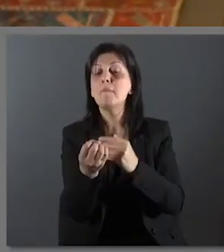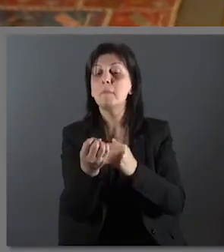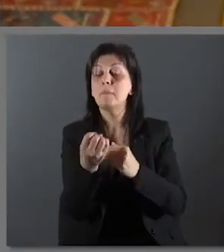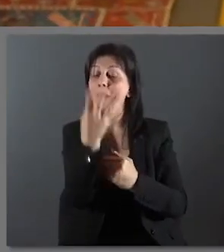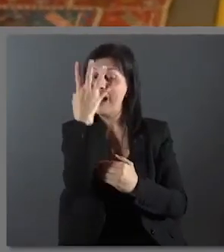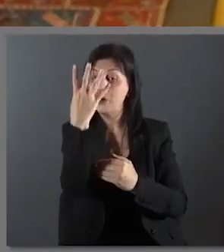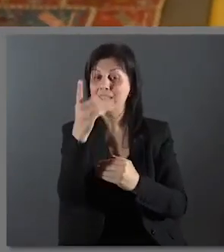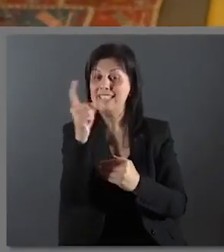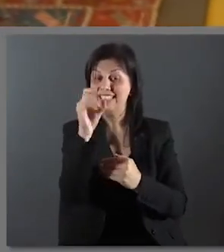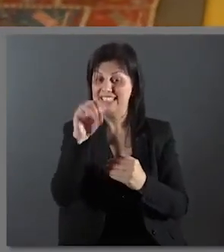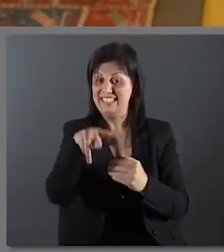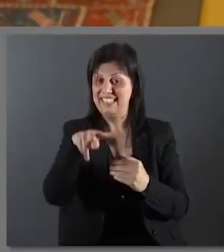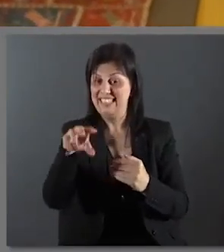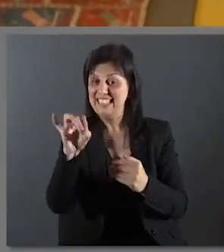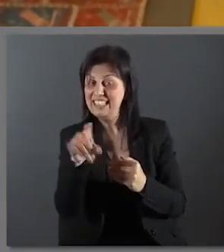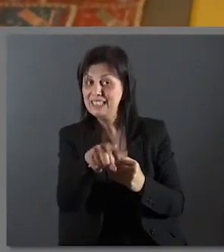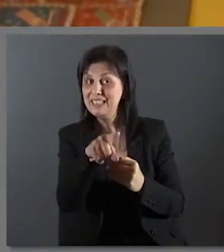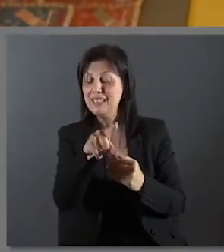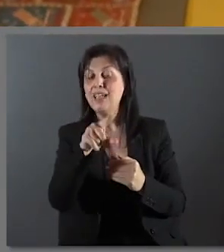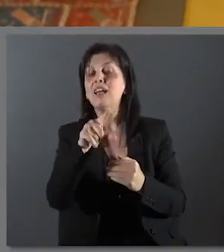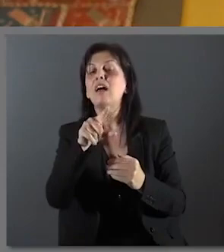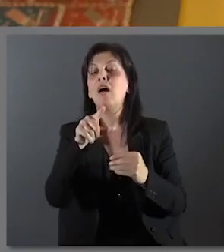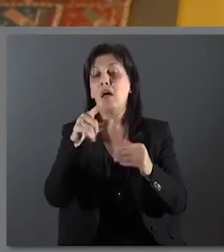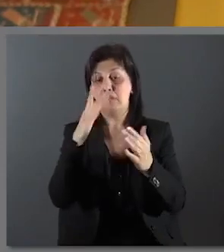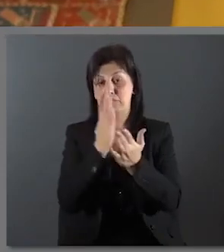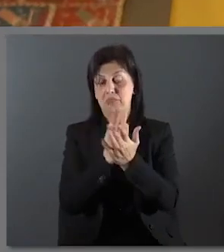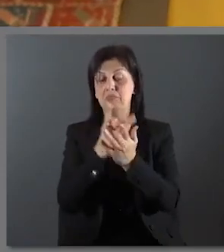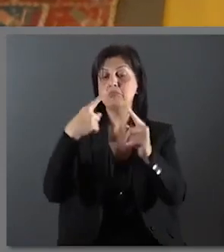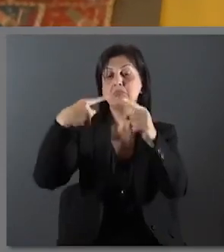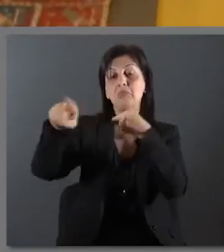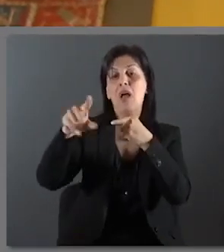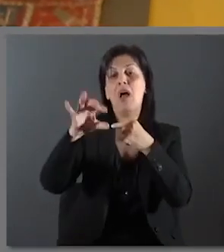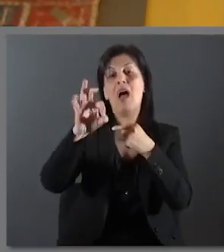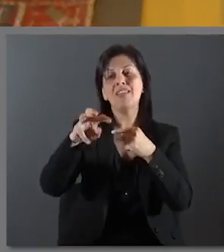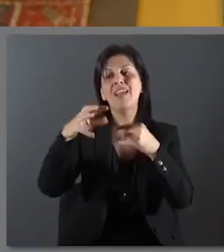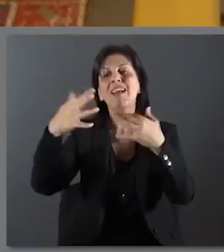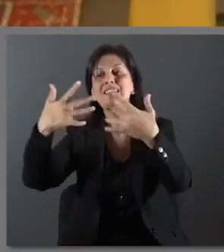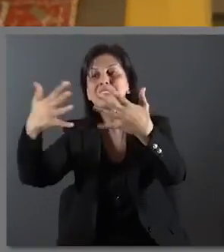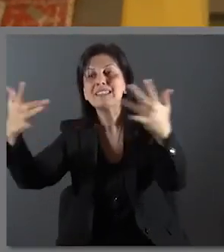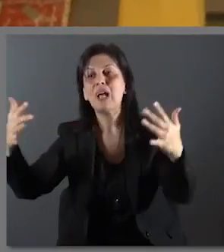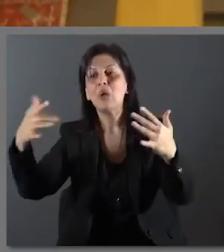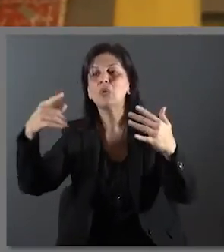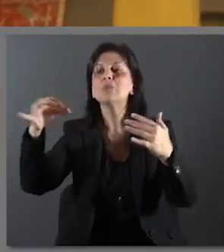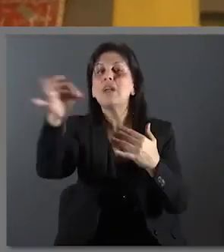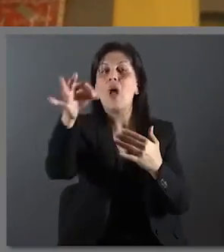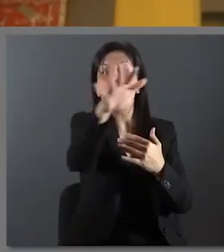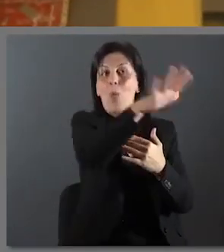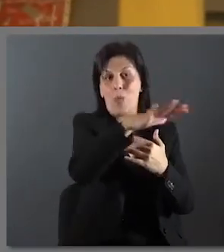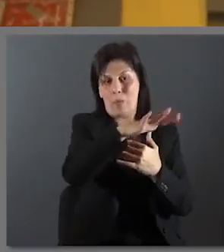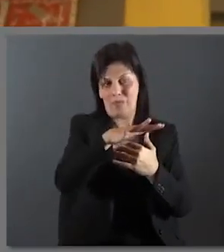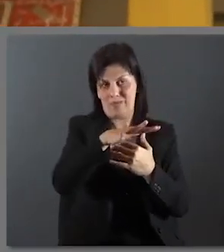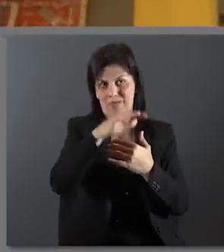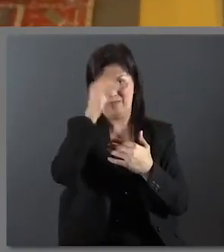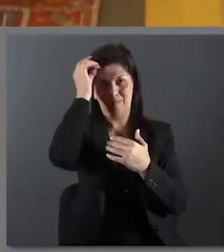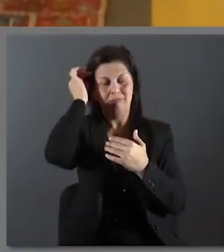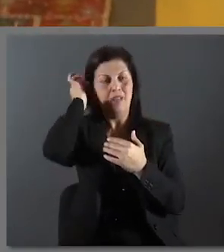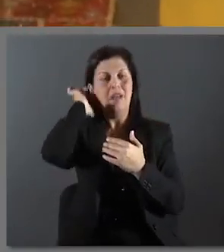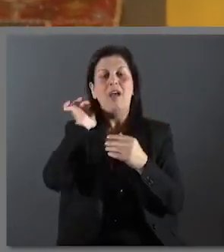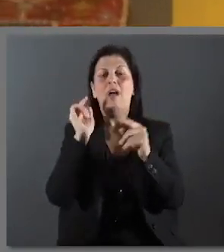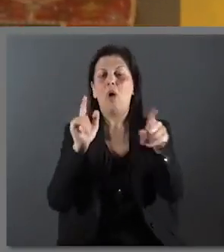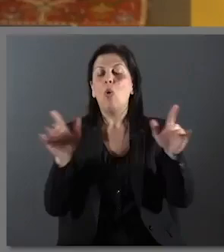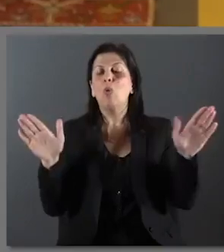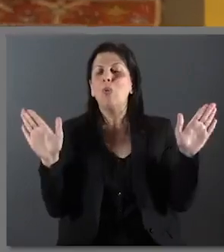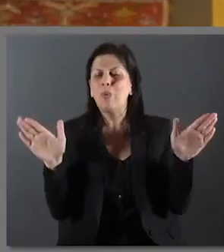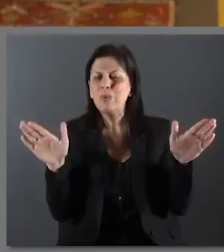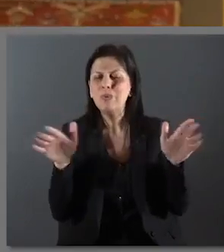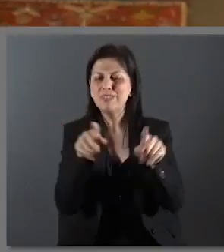dolama üsulundan istifadə edirdilər. Bakı zilisi isə bütün digər bölgələrin zililərindən fərqlənirdi. Baxın, xalça üzərində